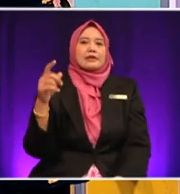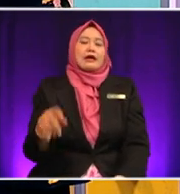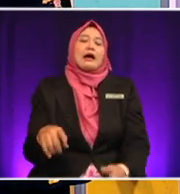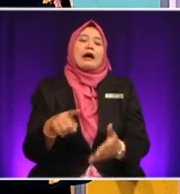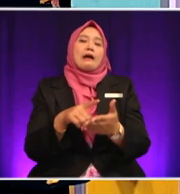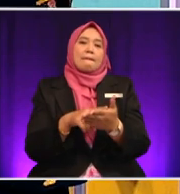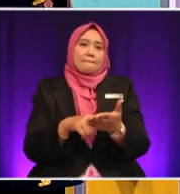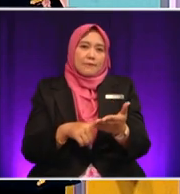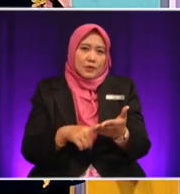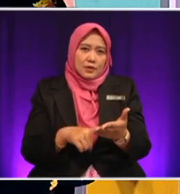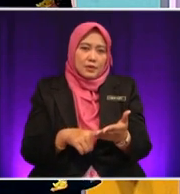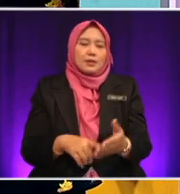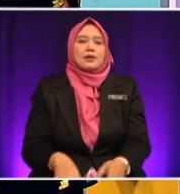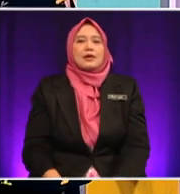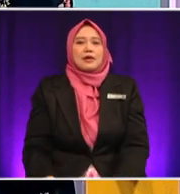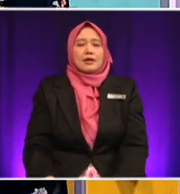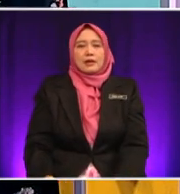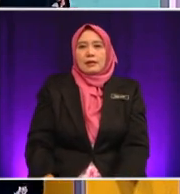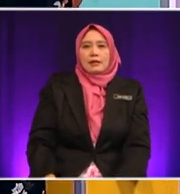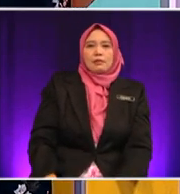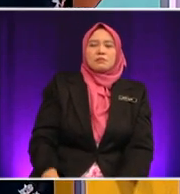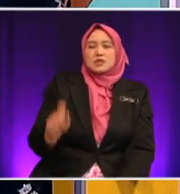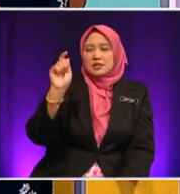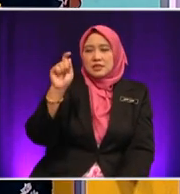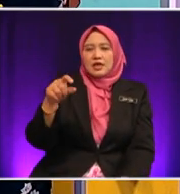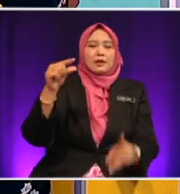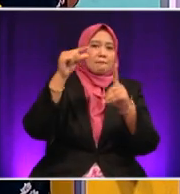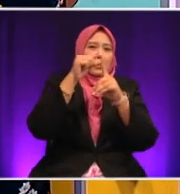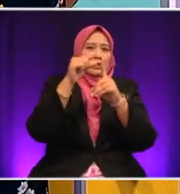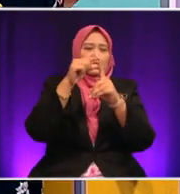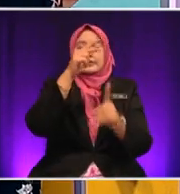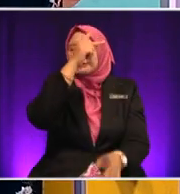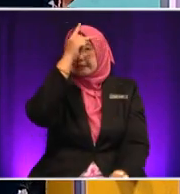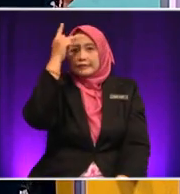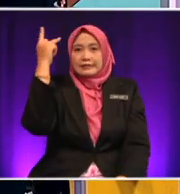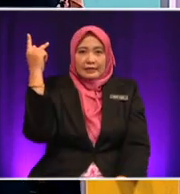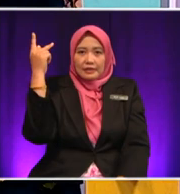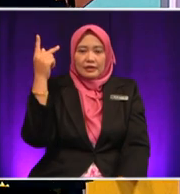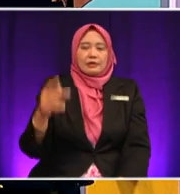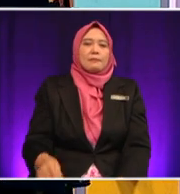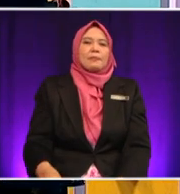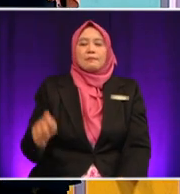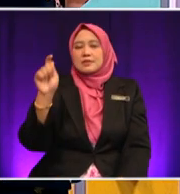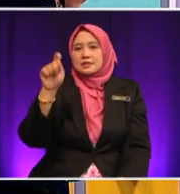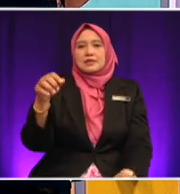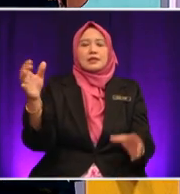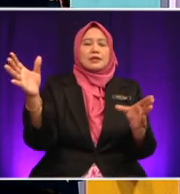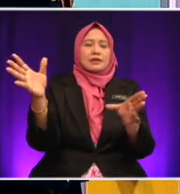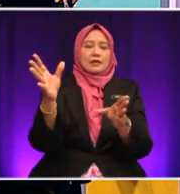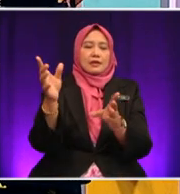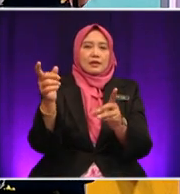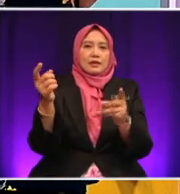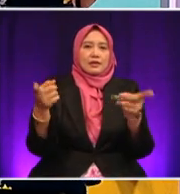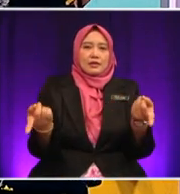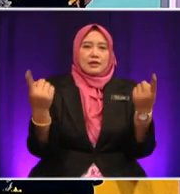tidak beretika ke Rana adik kena ada kerana tuh dan kerana itu mesti datang daripada murid a murid di kelas apa